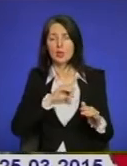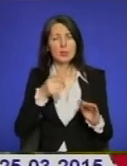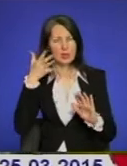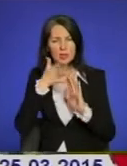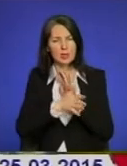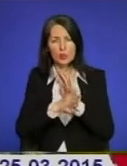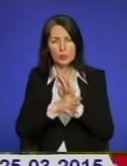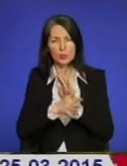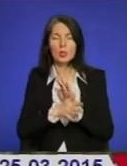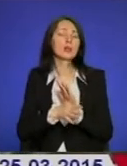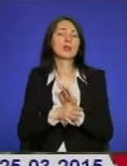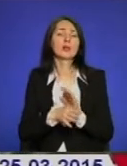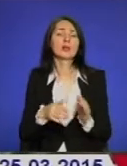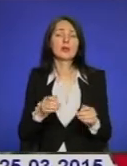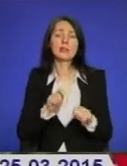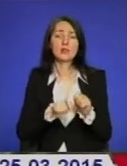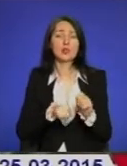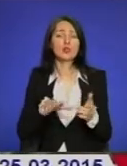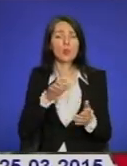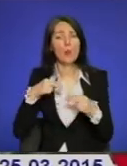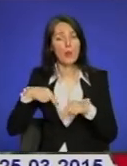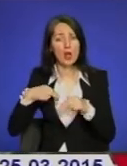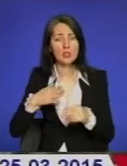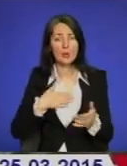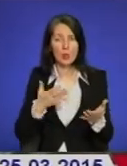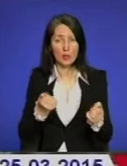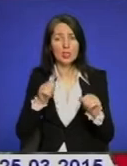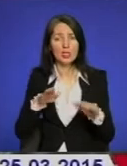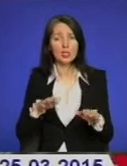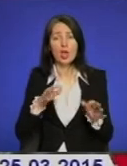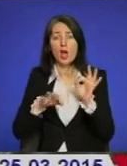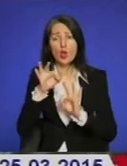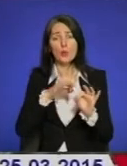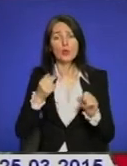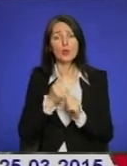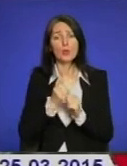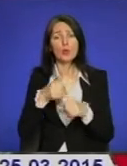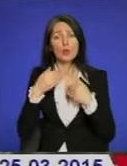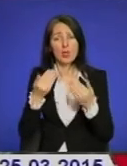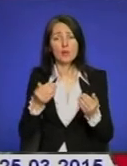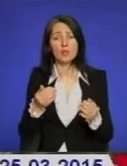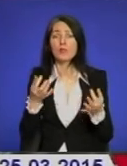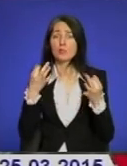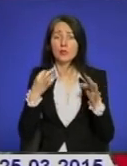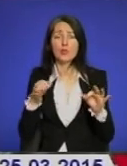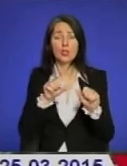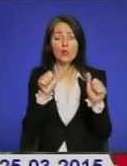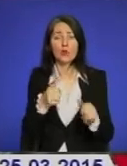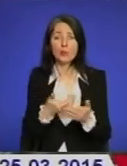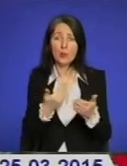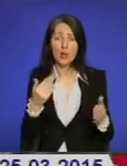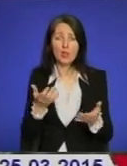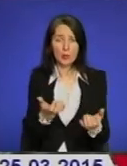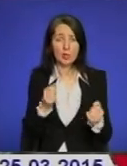з нами інспекцією праці ми прийняли рішення і рекомендуємо робото довільній формі перед прийняттям працівника